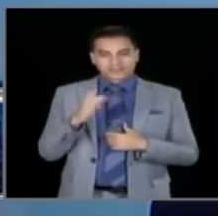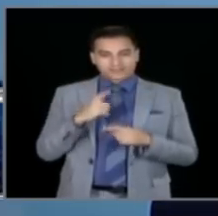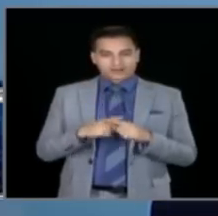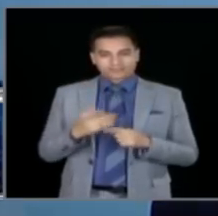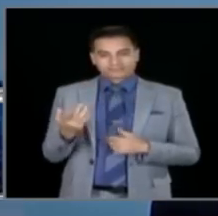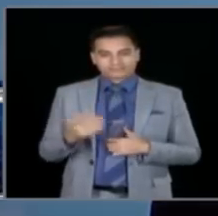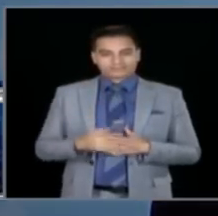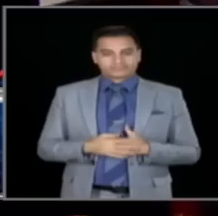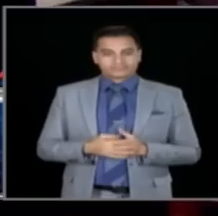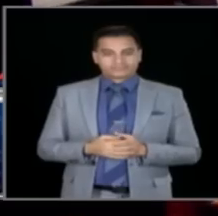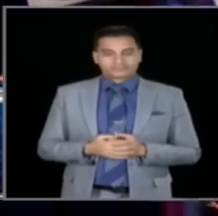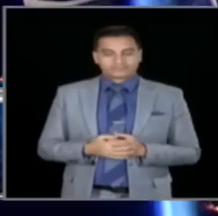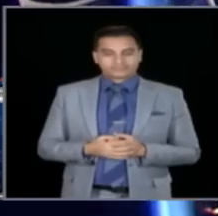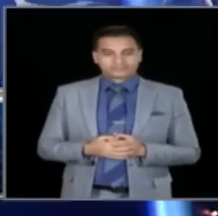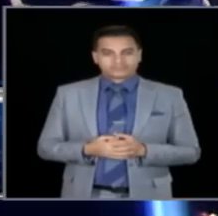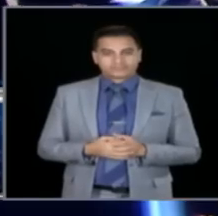خاطئة.